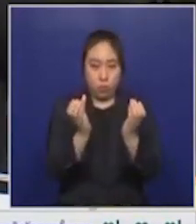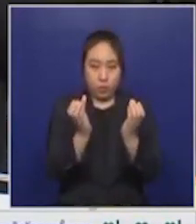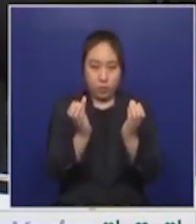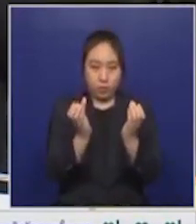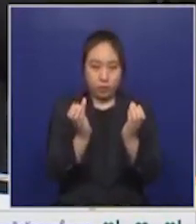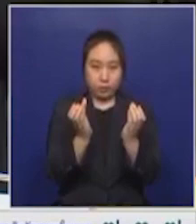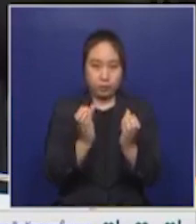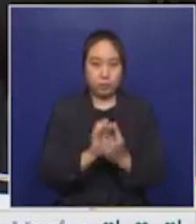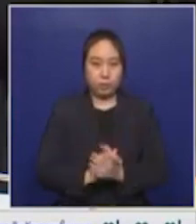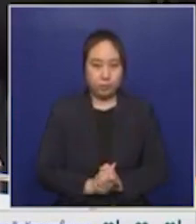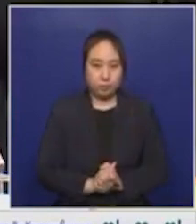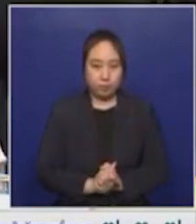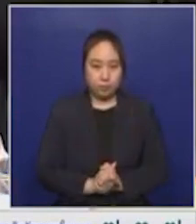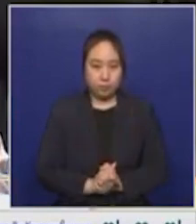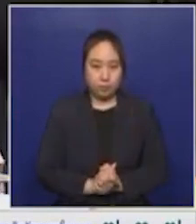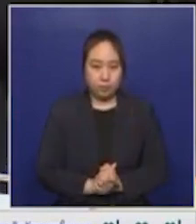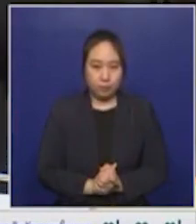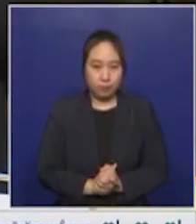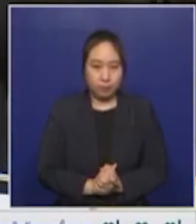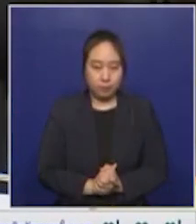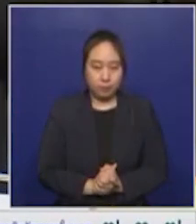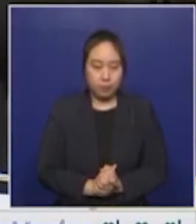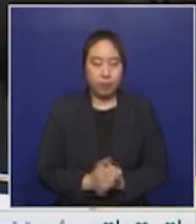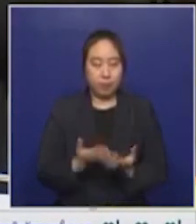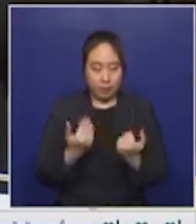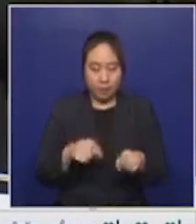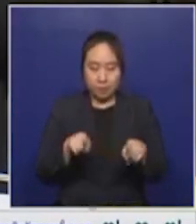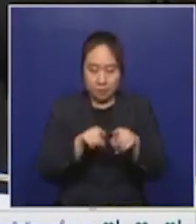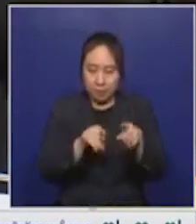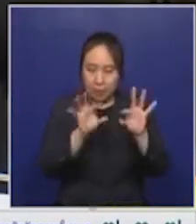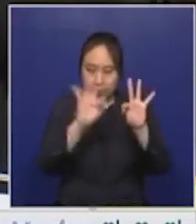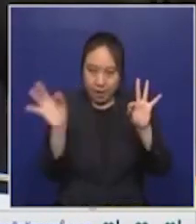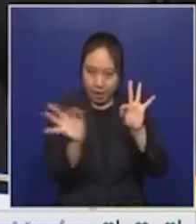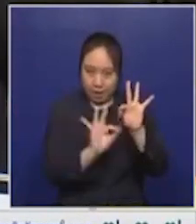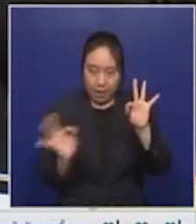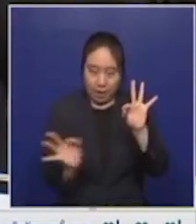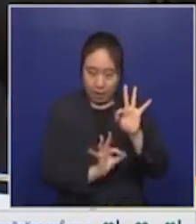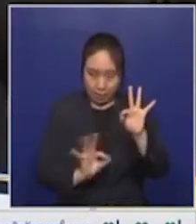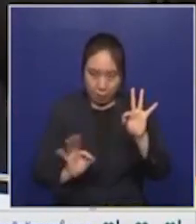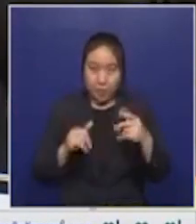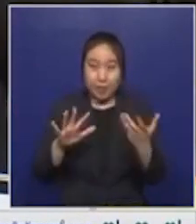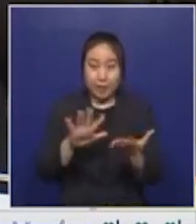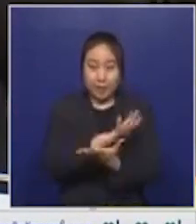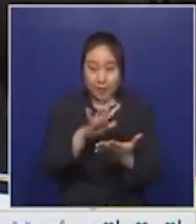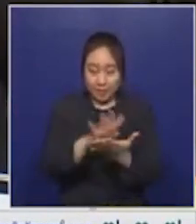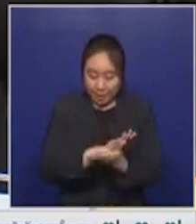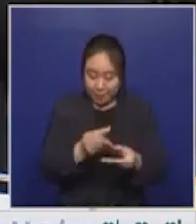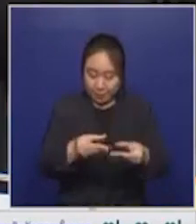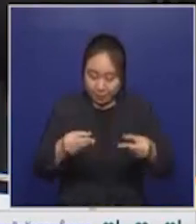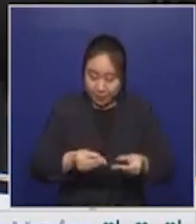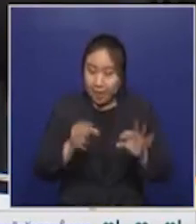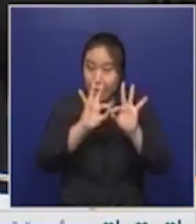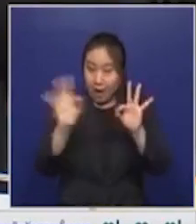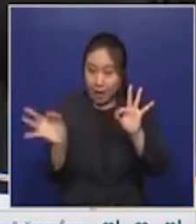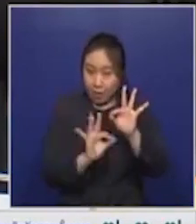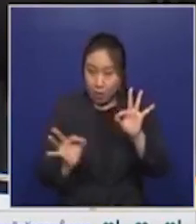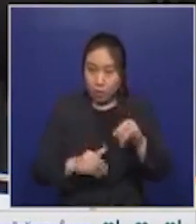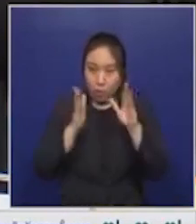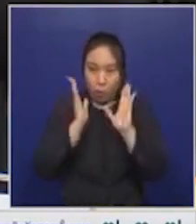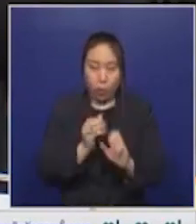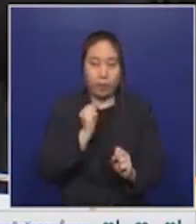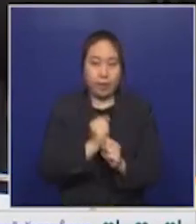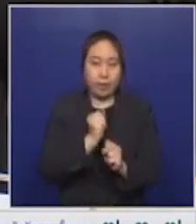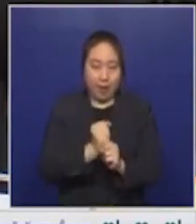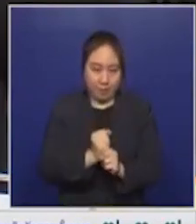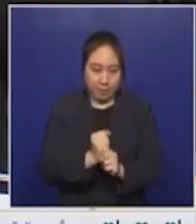แล้วเป็นอ่ามีลายลักษณ์อักษรเป็นเอกสารและสอนที่มนุษย์ทำขึ้นเพื่อ